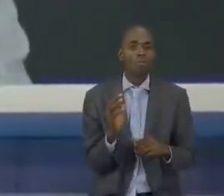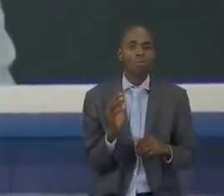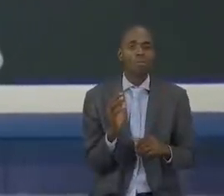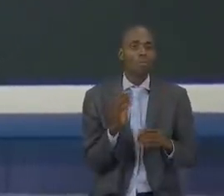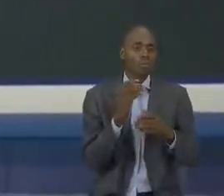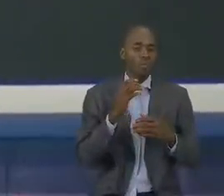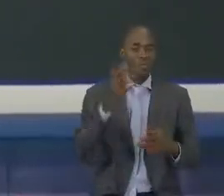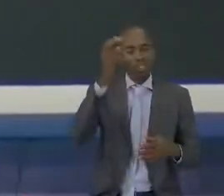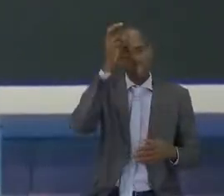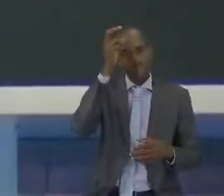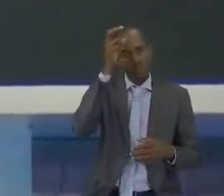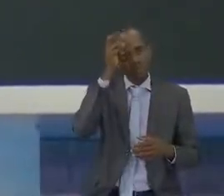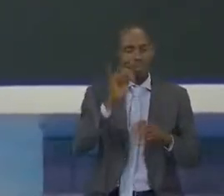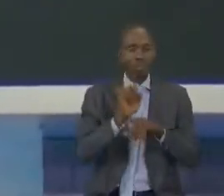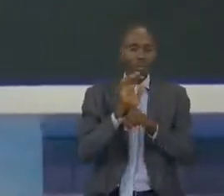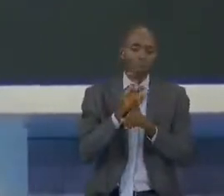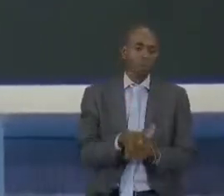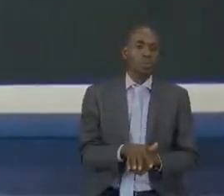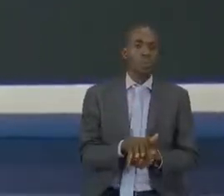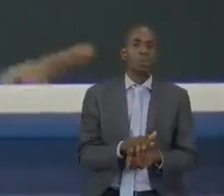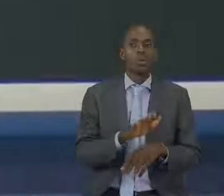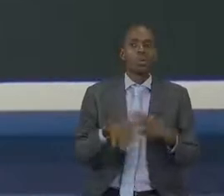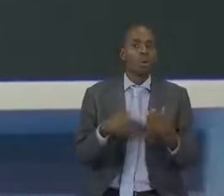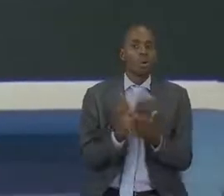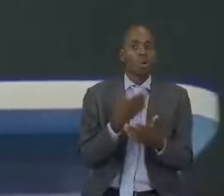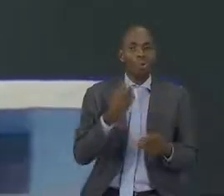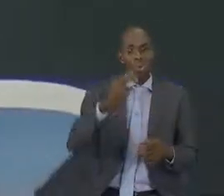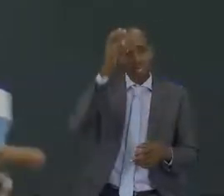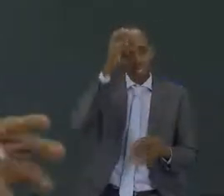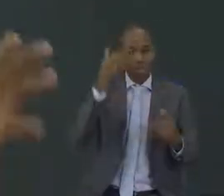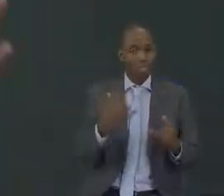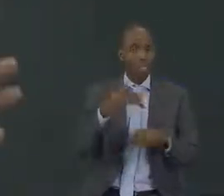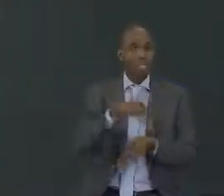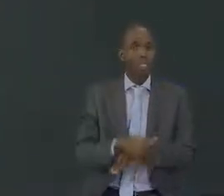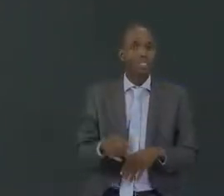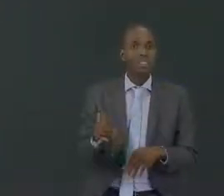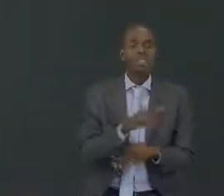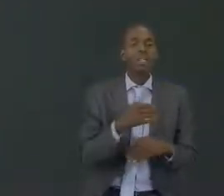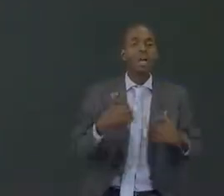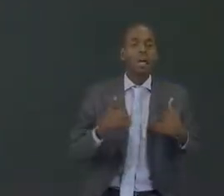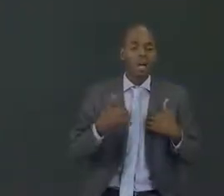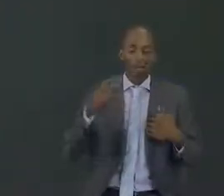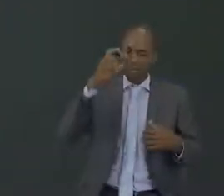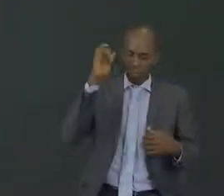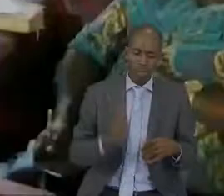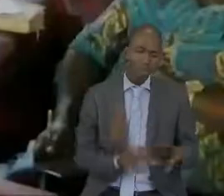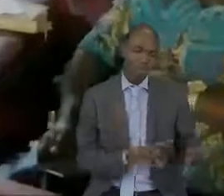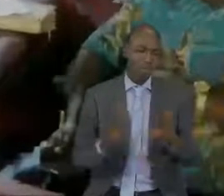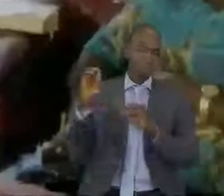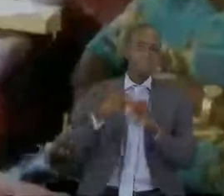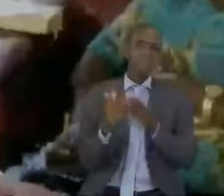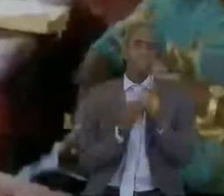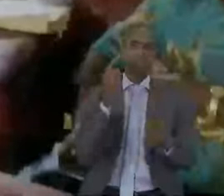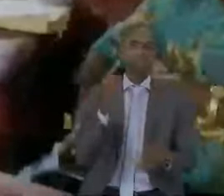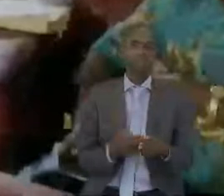de l'oppression démoniaque. Tous ces démons ce soir, ils doivent partir. Ils